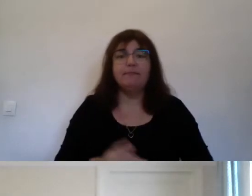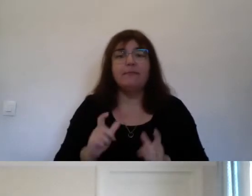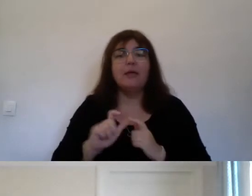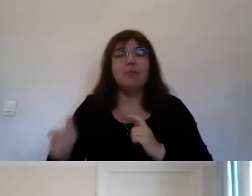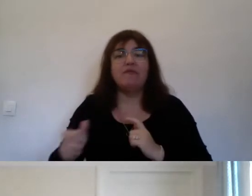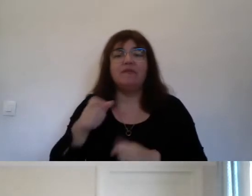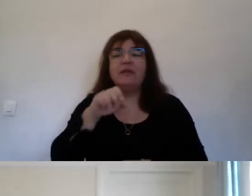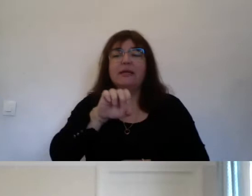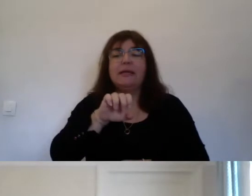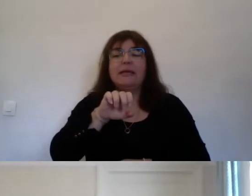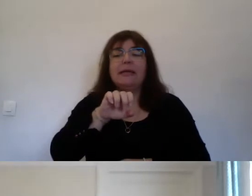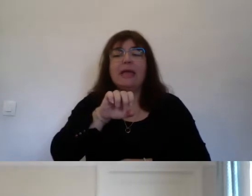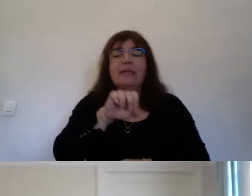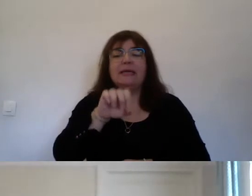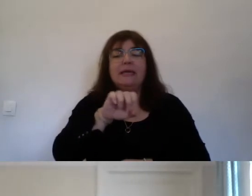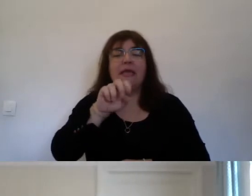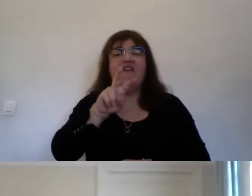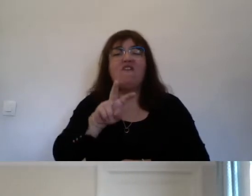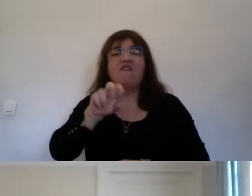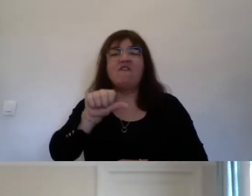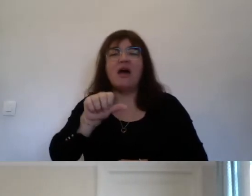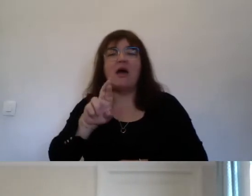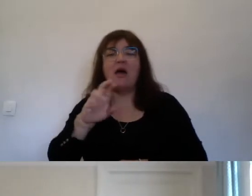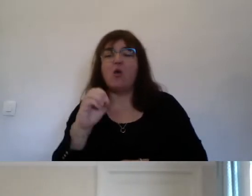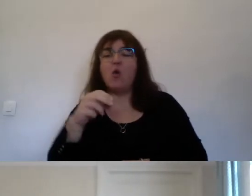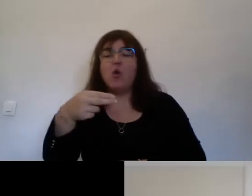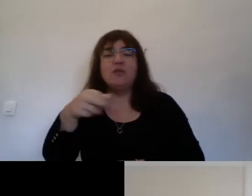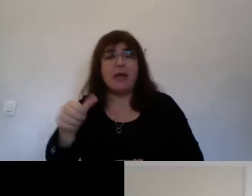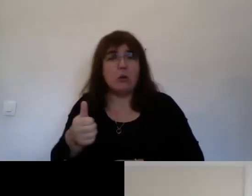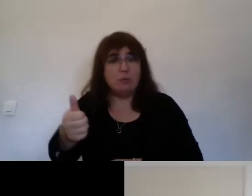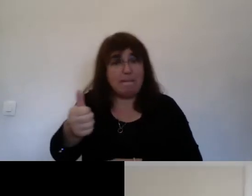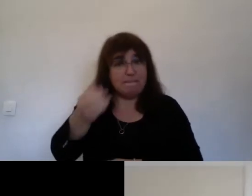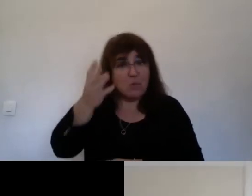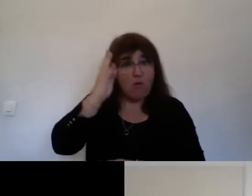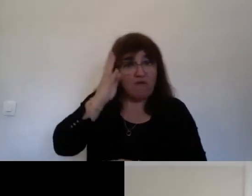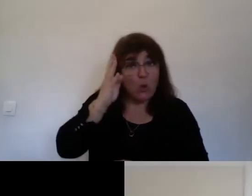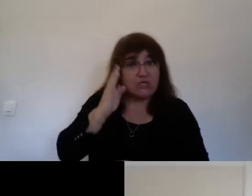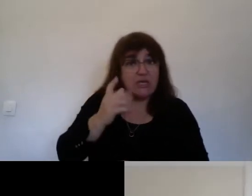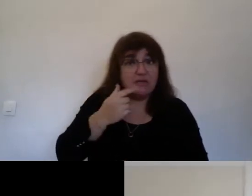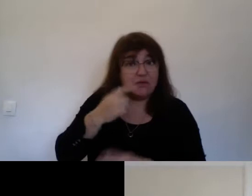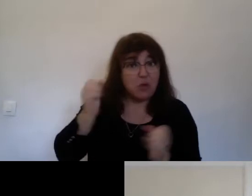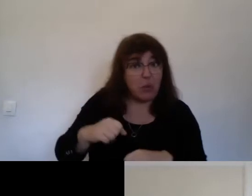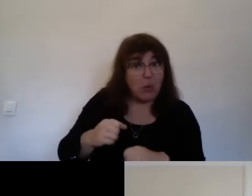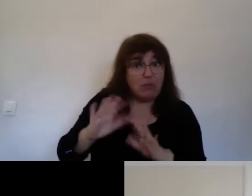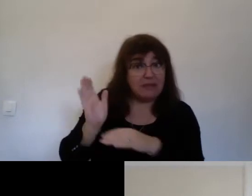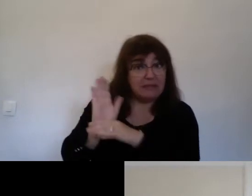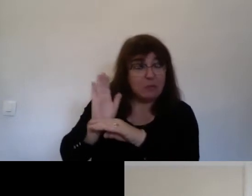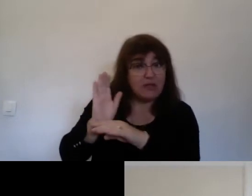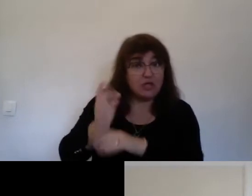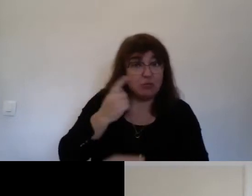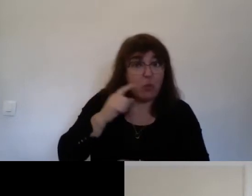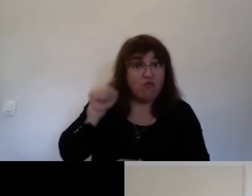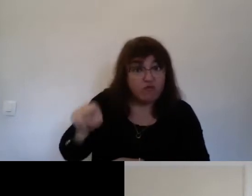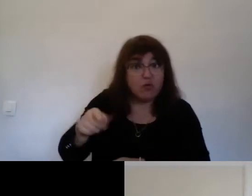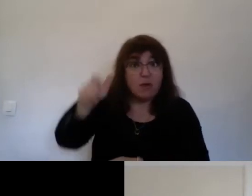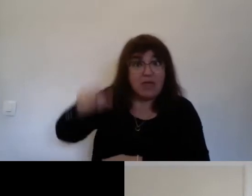précisément. Et vous pouvez vous aussi témoigner de ce qui a pu être mis en place, de la façon dont les choses ont été vécues par vous, conférenciers, dans